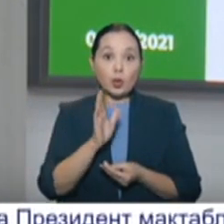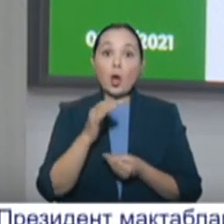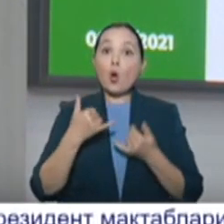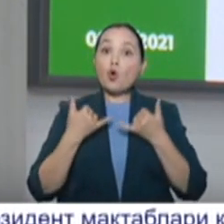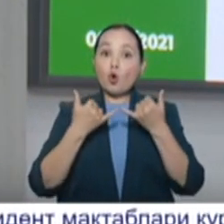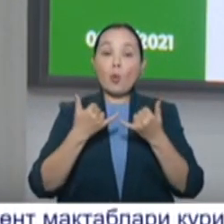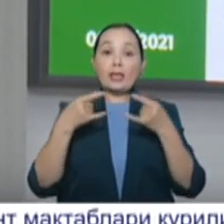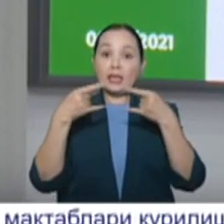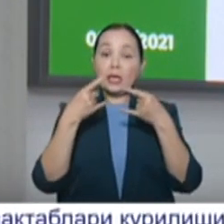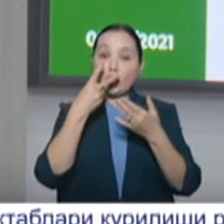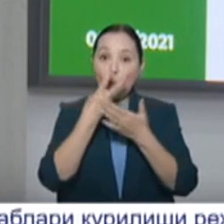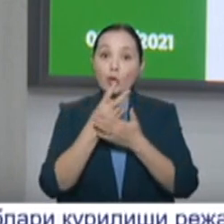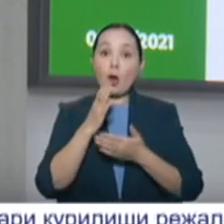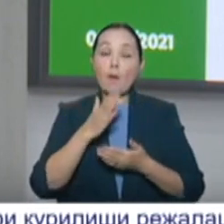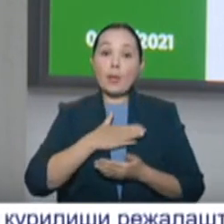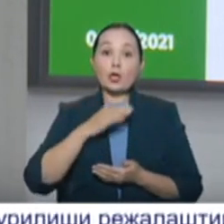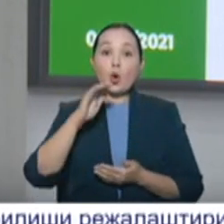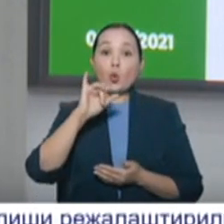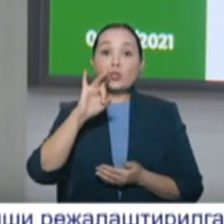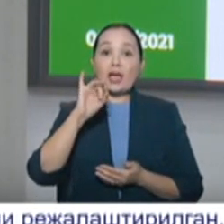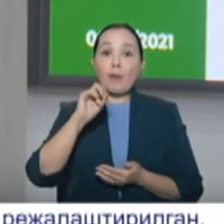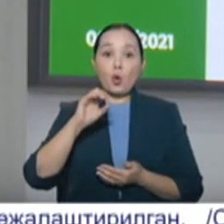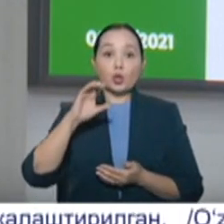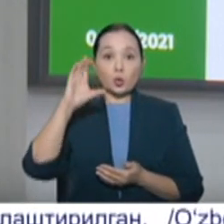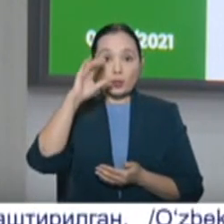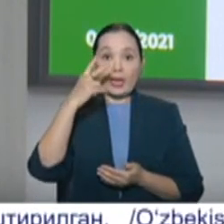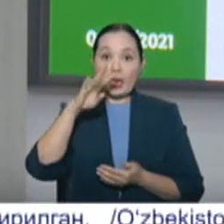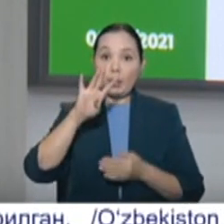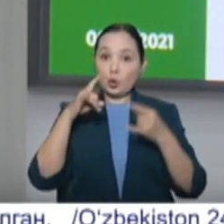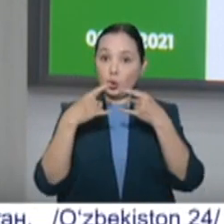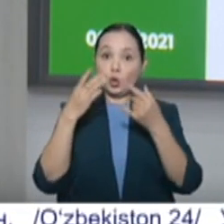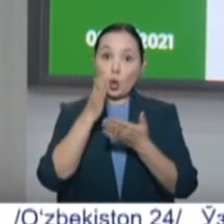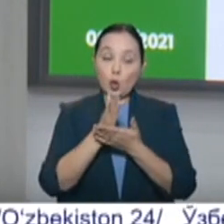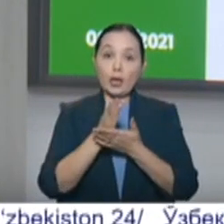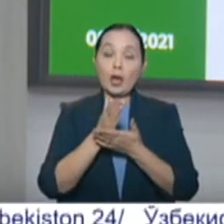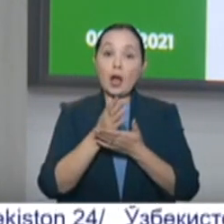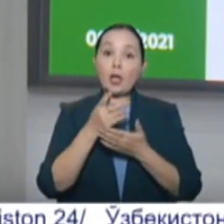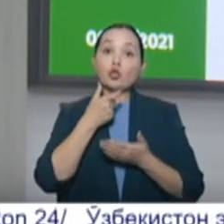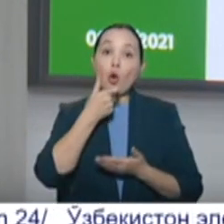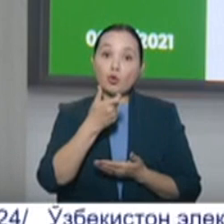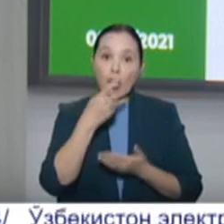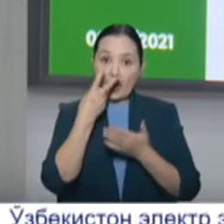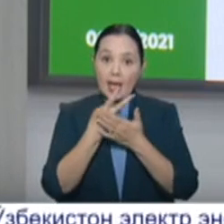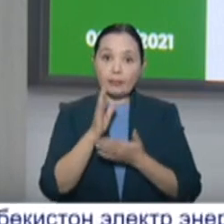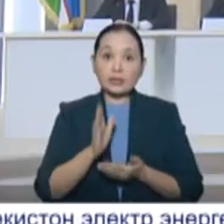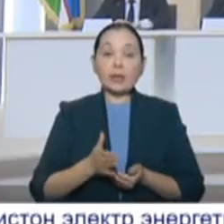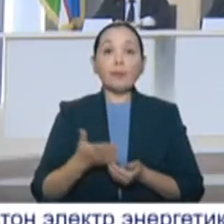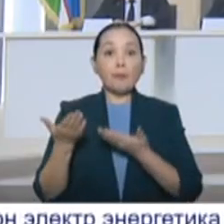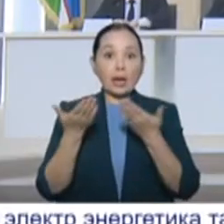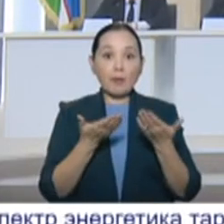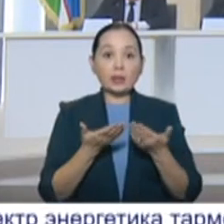hurmatli teletomoshabinlar, bizni UzReport hamda O'zbekiston 24 telekanali orqali to'g'ridan-to'g'ri jonli efirda tomosha qilyapsiz. Marhamat, Rustam